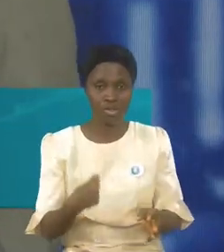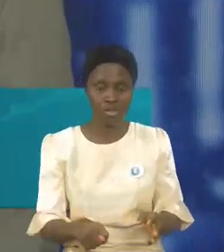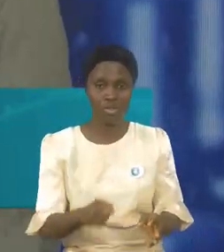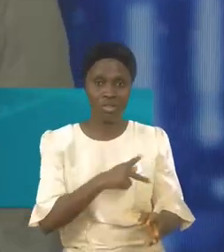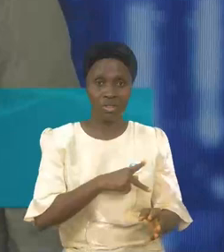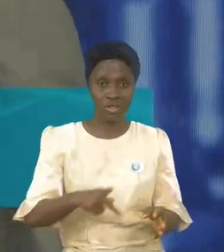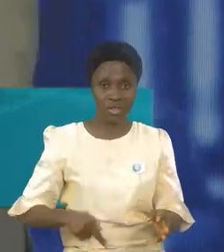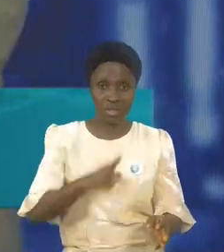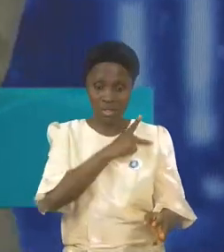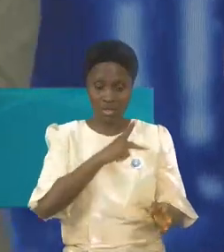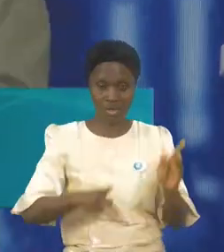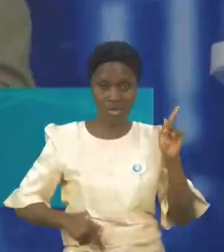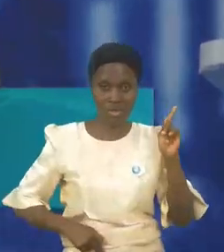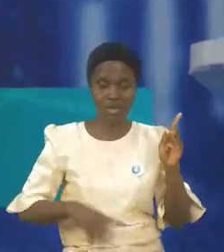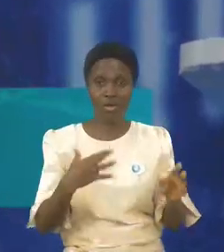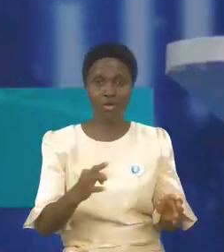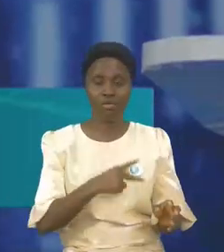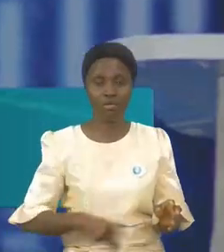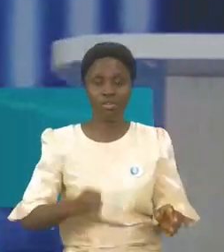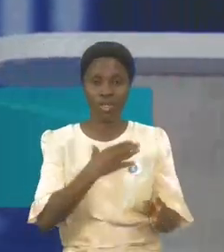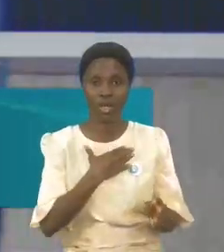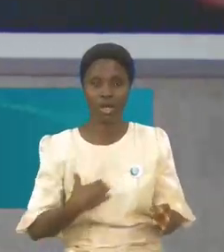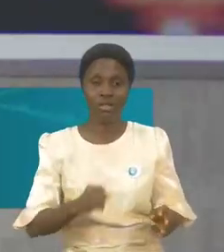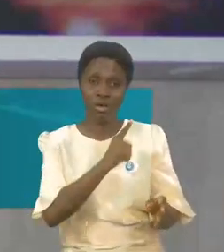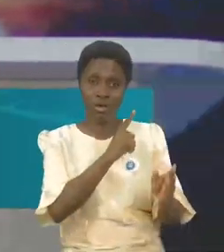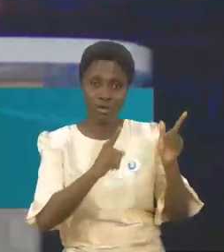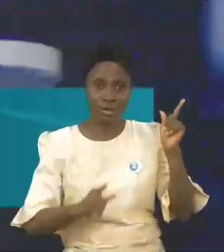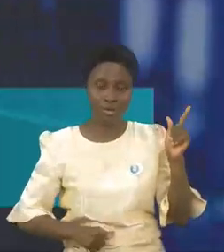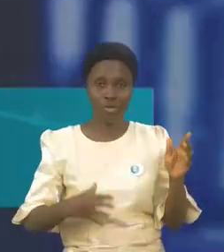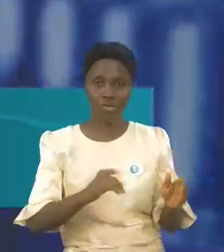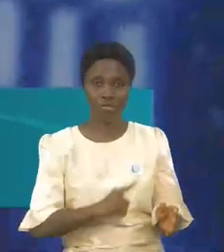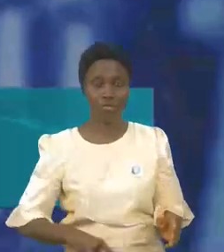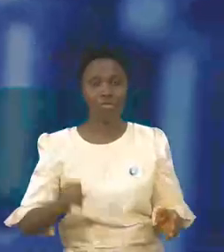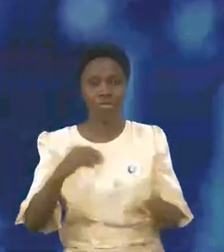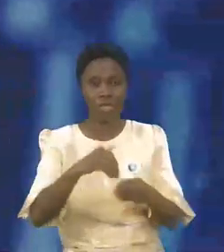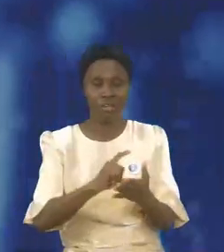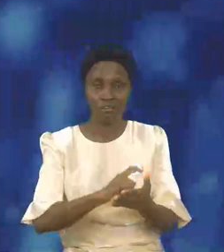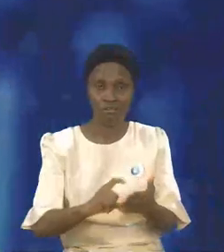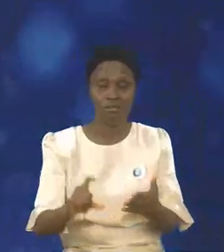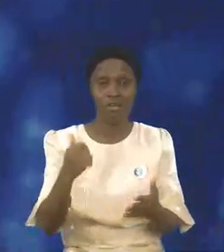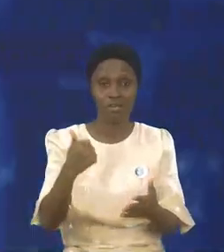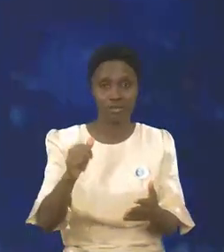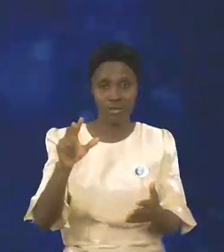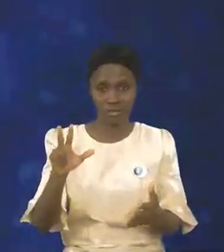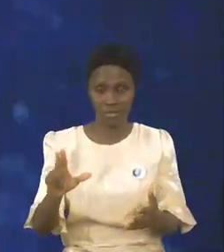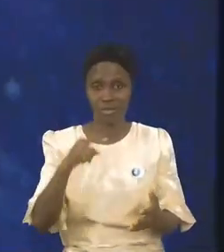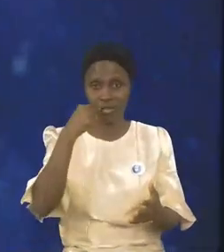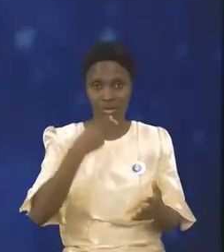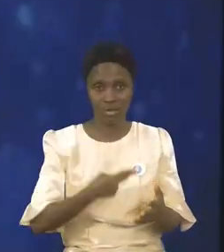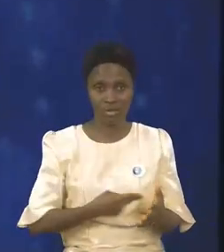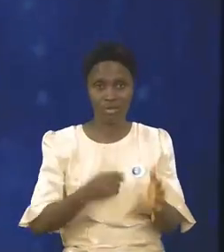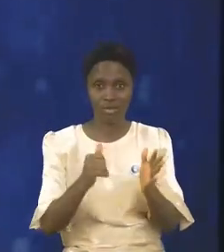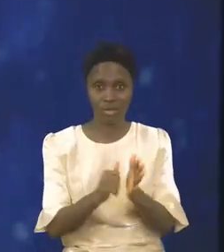de tout l'univers, voici le roi des rois et le seigneur des seigneurs. Voilà le verset